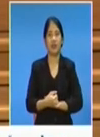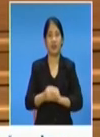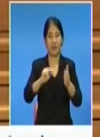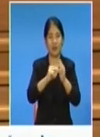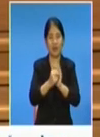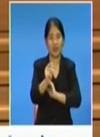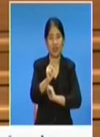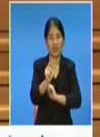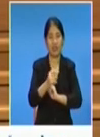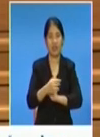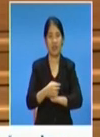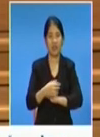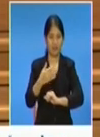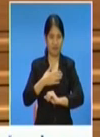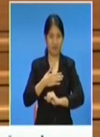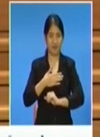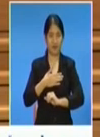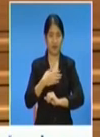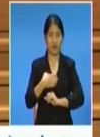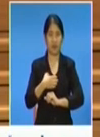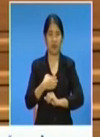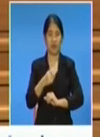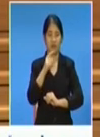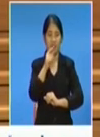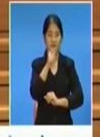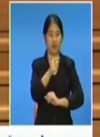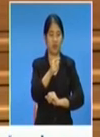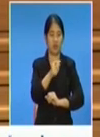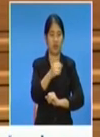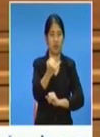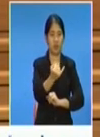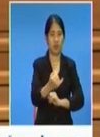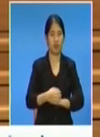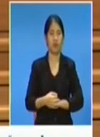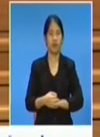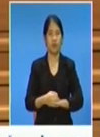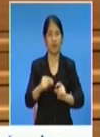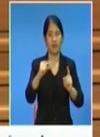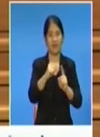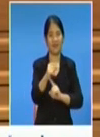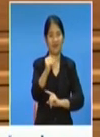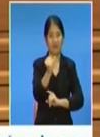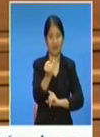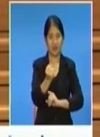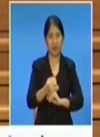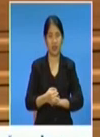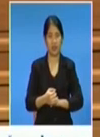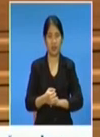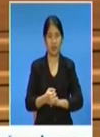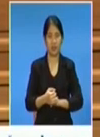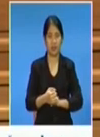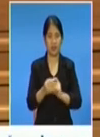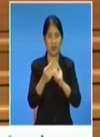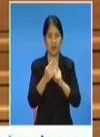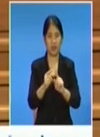แช่งให้มีอันเป็นไปพูดอย่างนี้หยาบคายแต่ว่าขอ